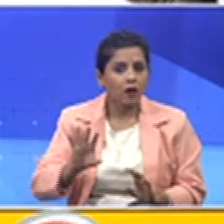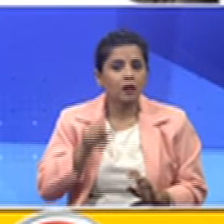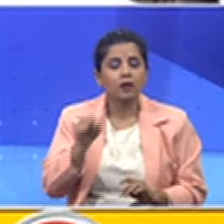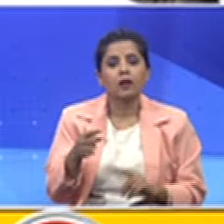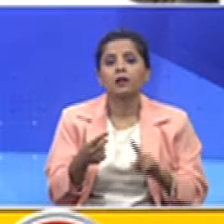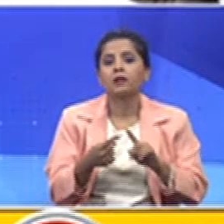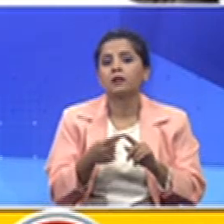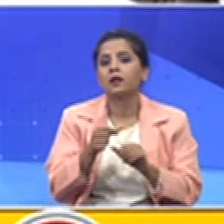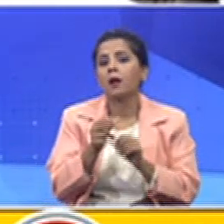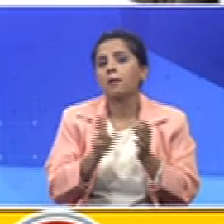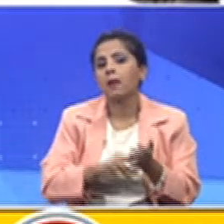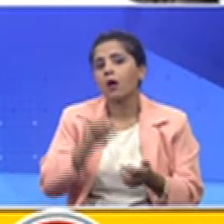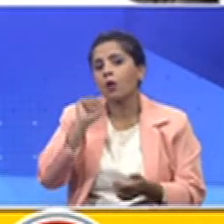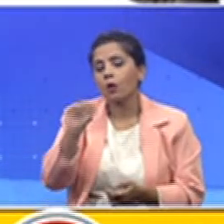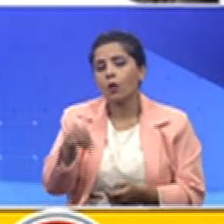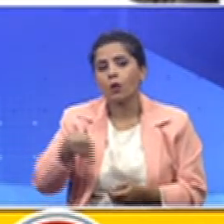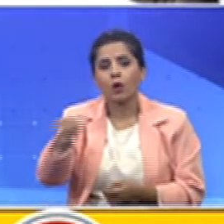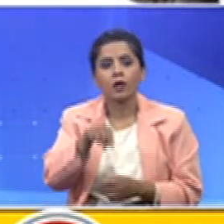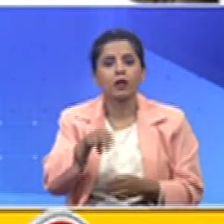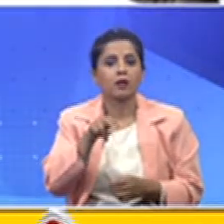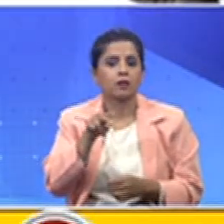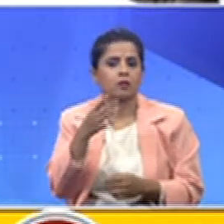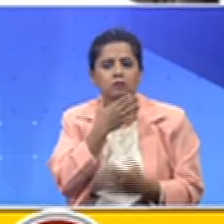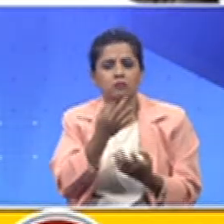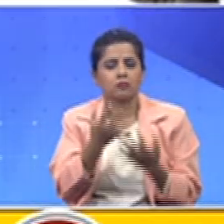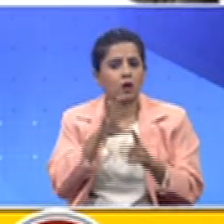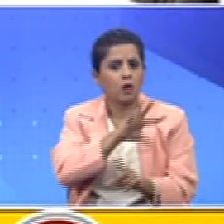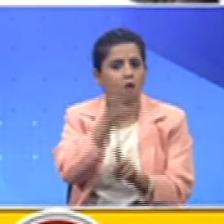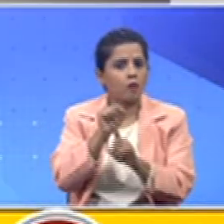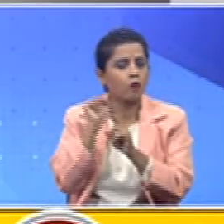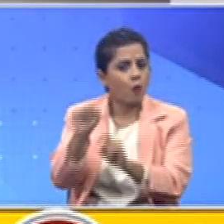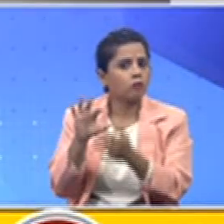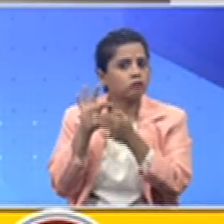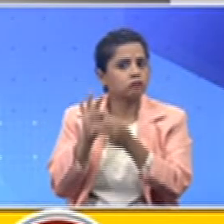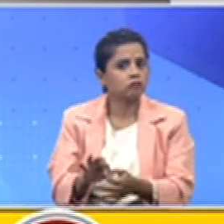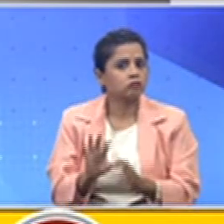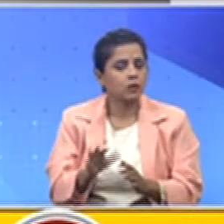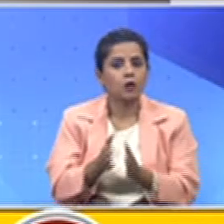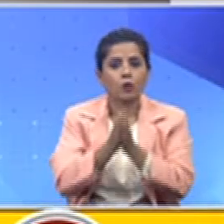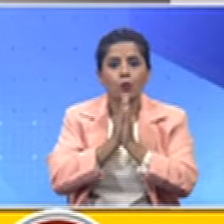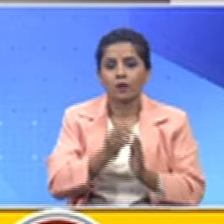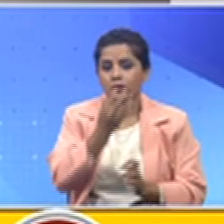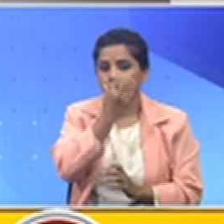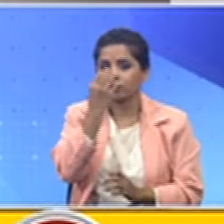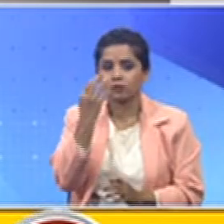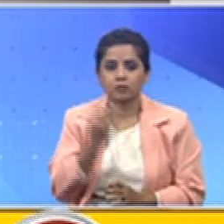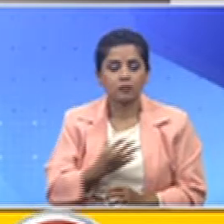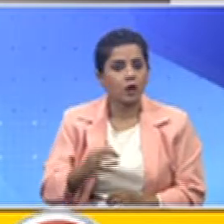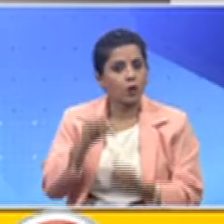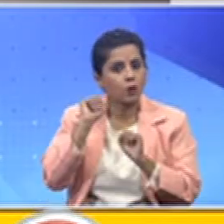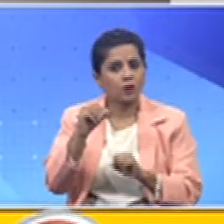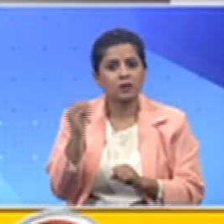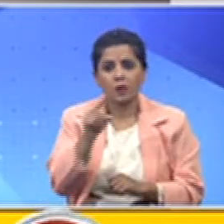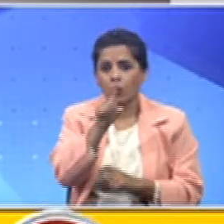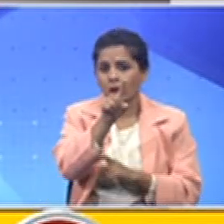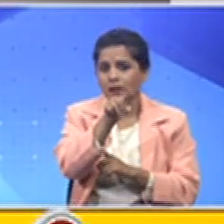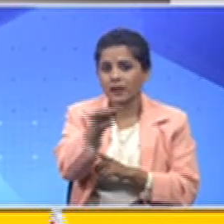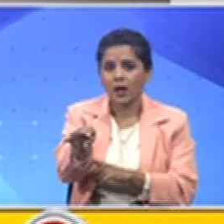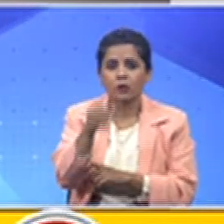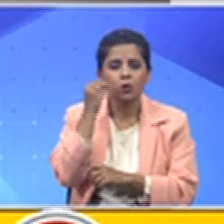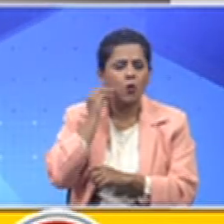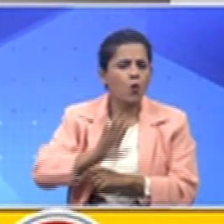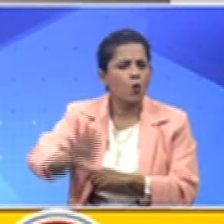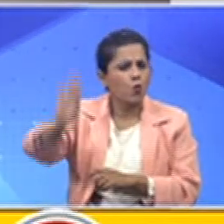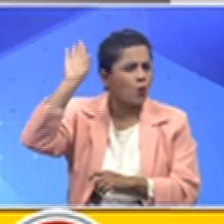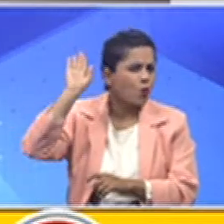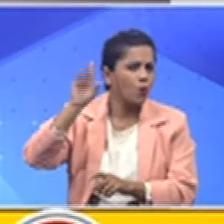की वैभवशाली संस्कृति से जुड़ी है। भगवान गणेश की करीब 1000 वर्ष